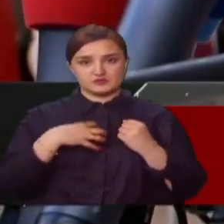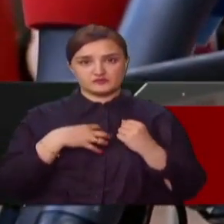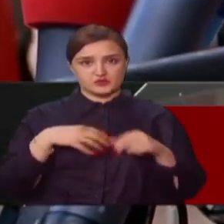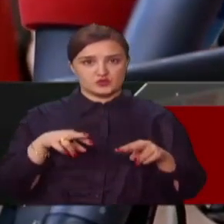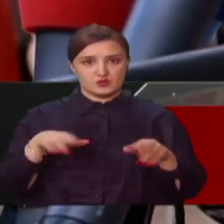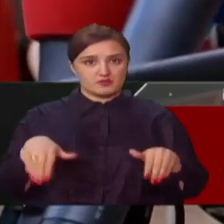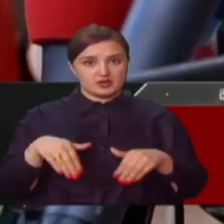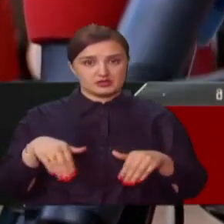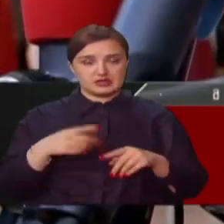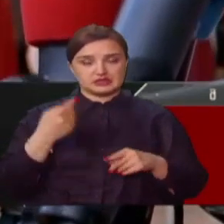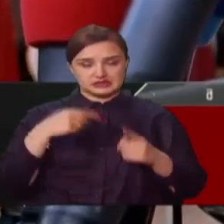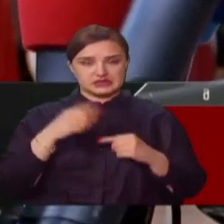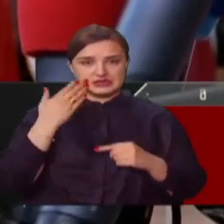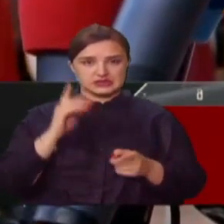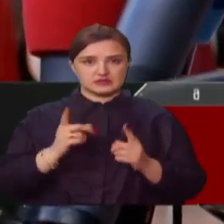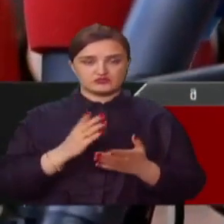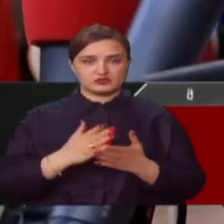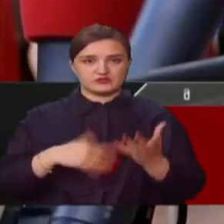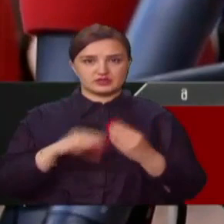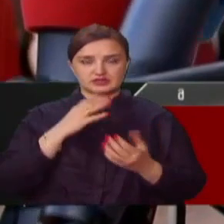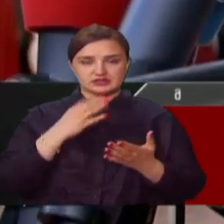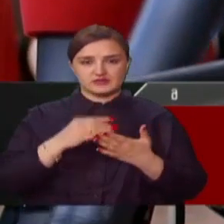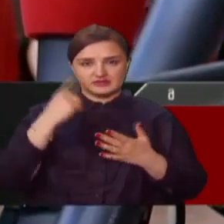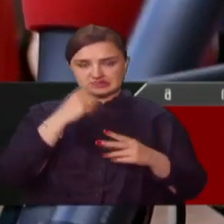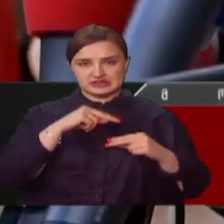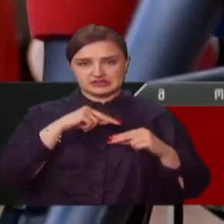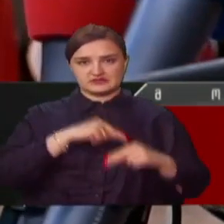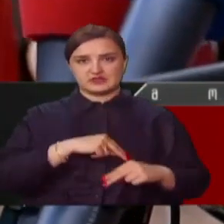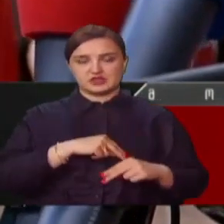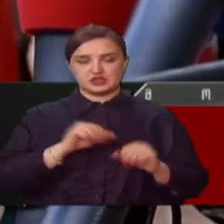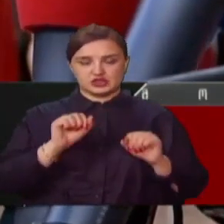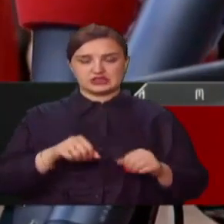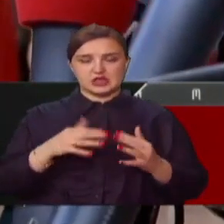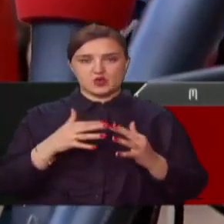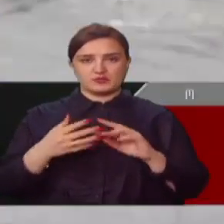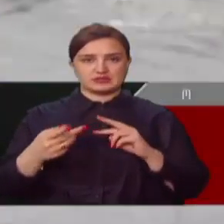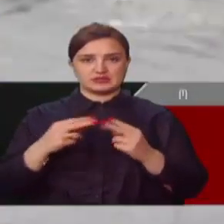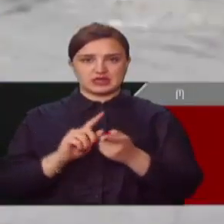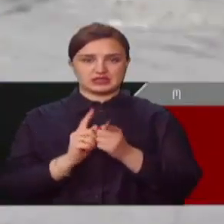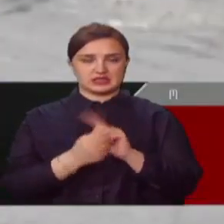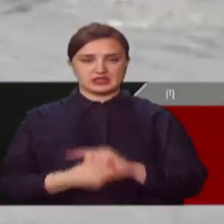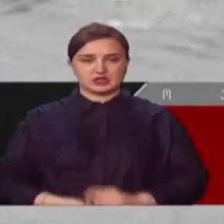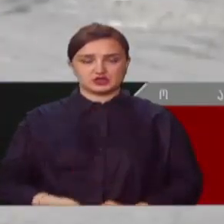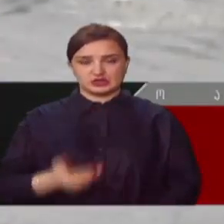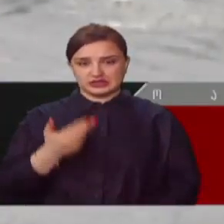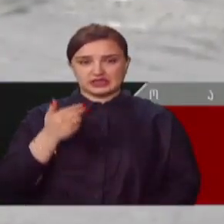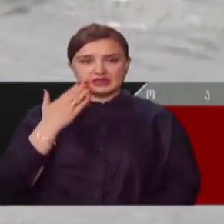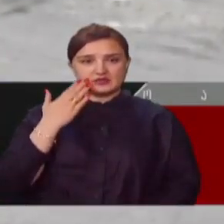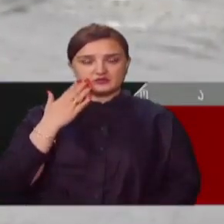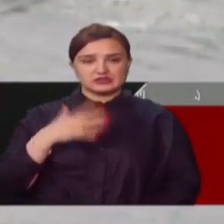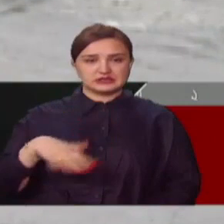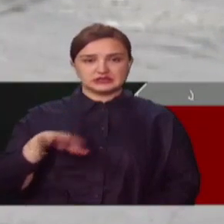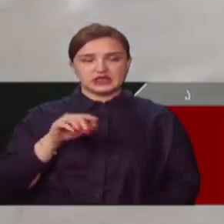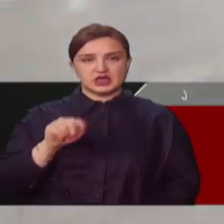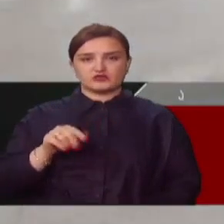აქვს, სინამდვილეში აქვს, რადგან ყველას თავისი წვლილი შეტანა შეუძლია ომის გარდატეხაში. მართალია საქართველოს არ